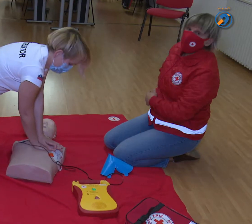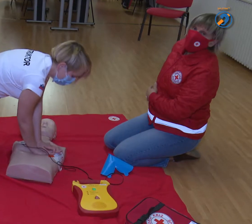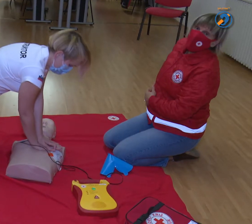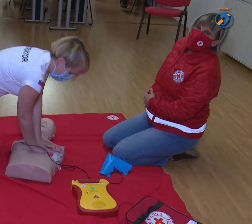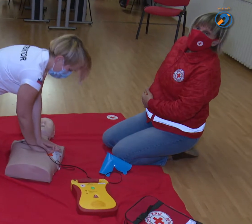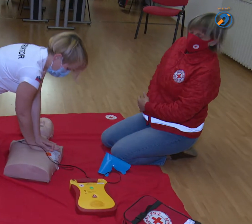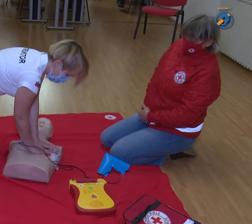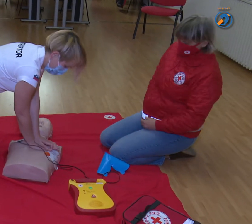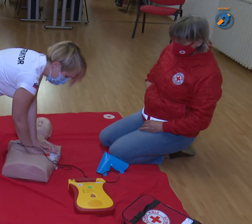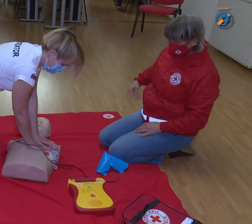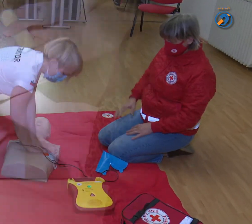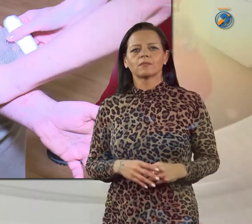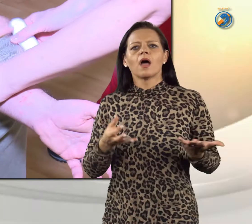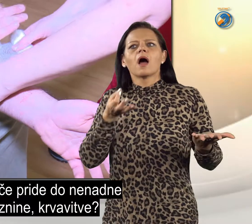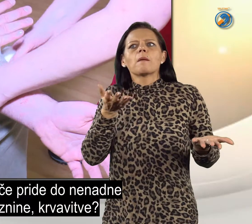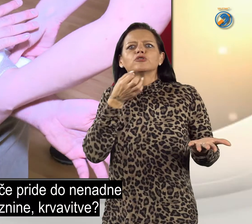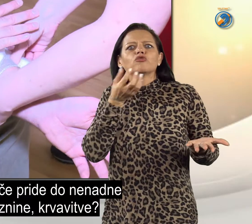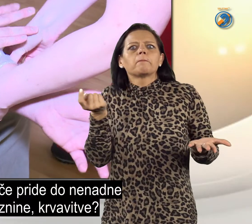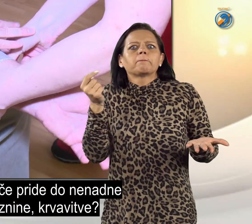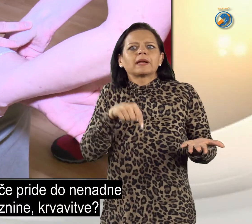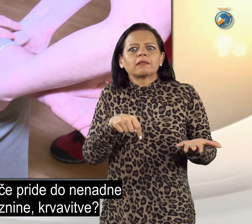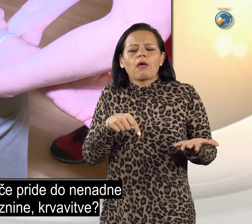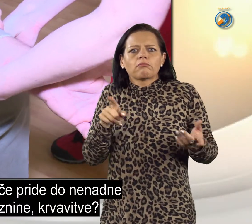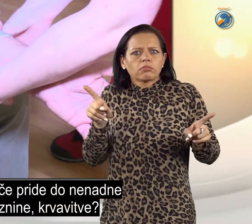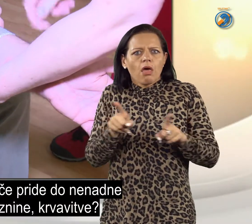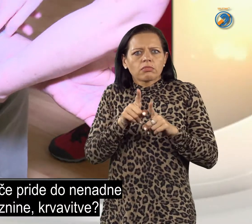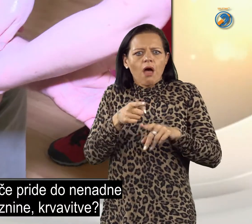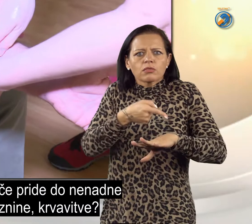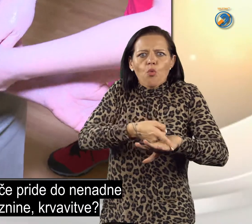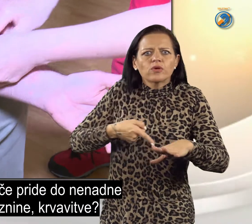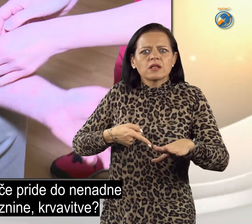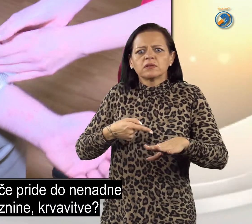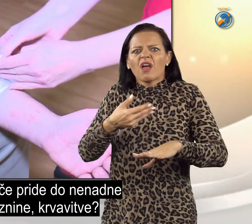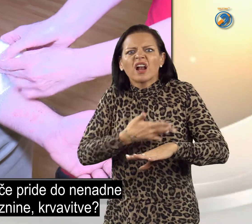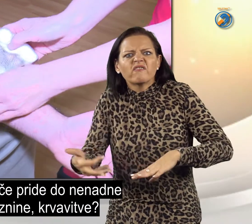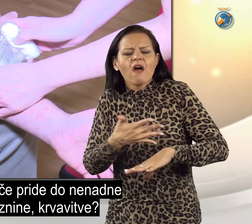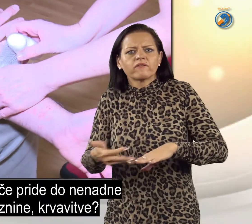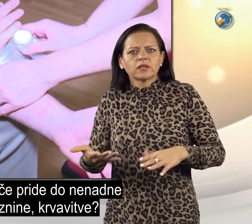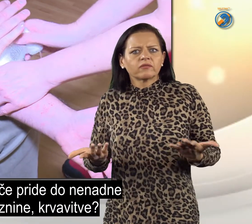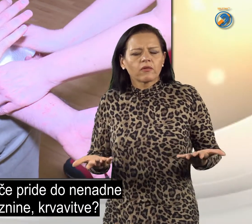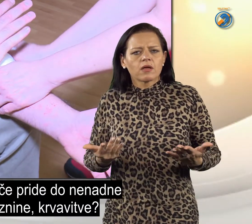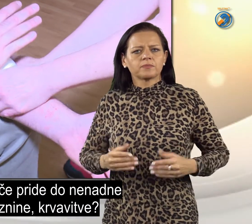je dotakniti bolnika. Kaj pa, če pride do nenadne ureznine ali krvavitve?